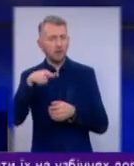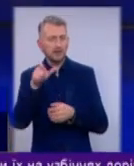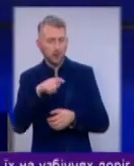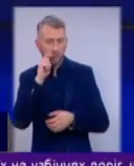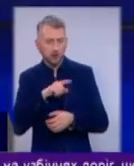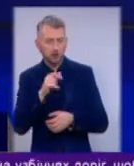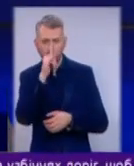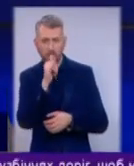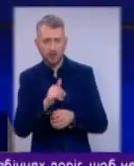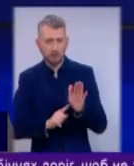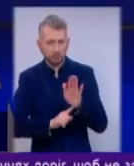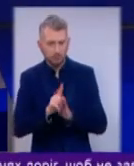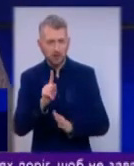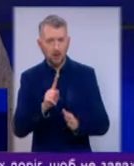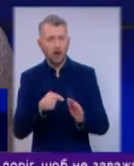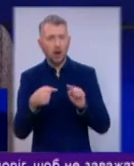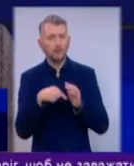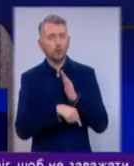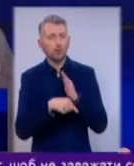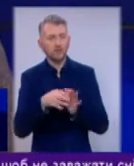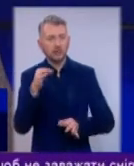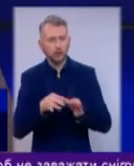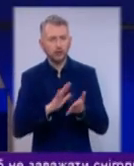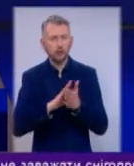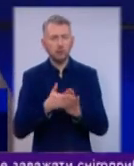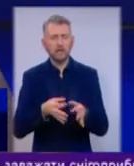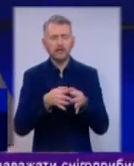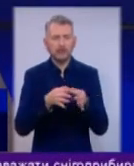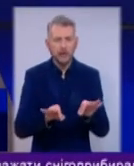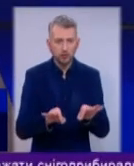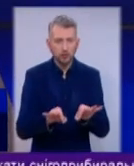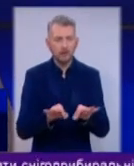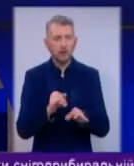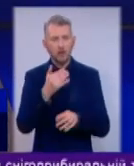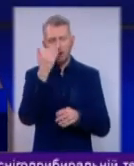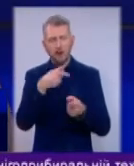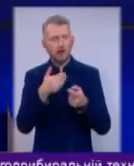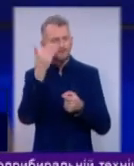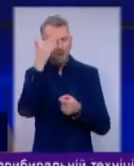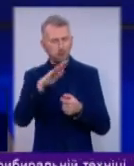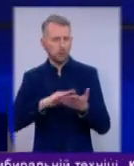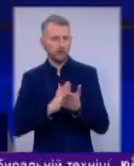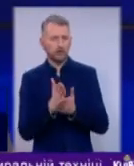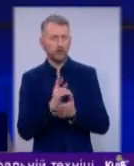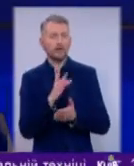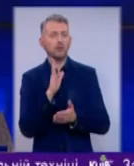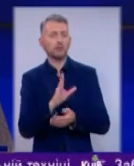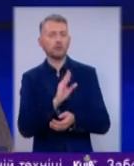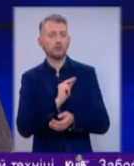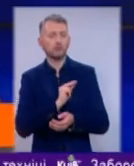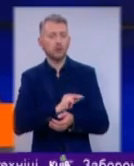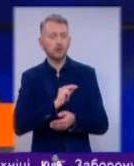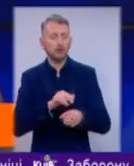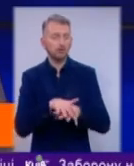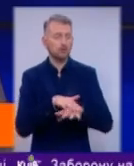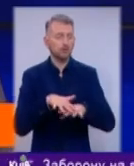запустити антикорупційний суд на умовах незалежності, незаангажованості і аполітичності. Стосовно того, як буде діяти громадянське